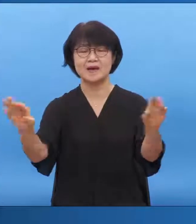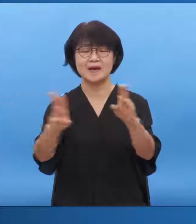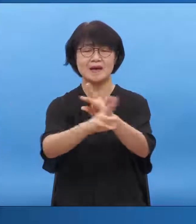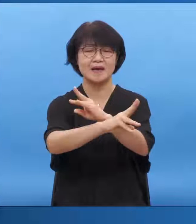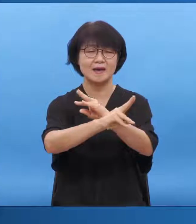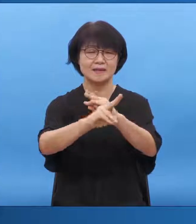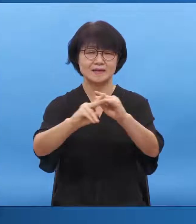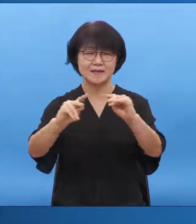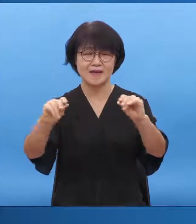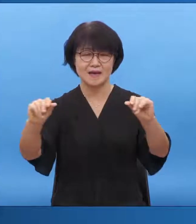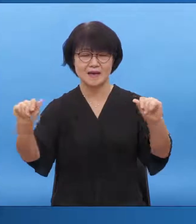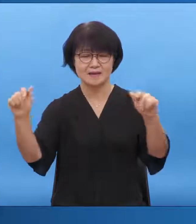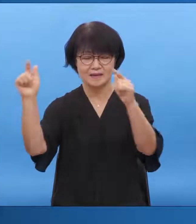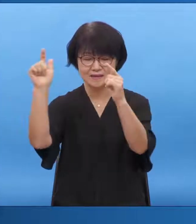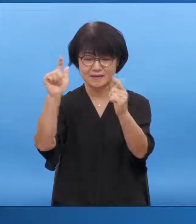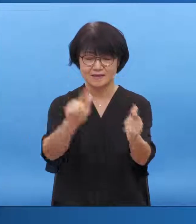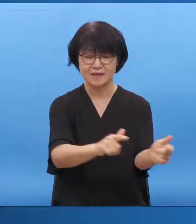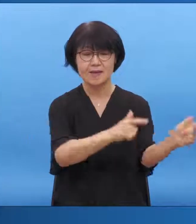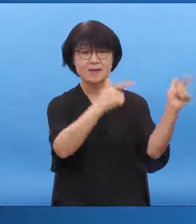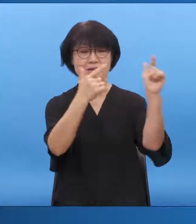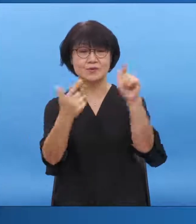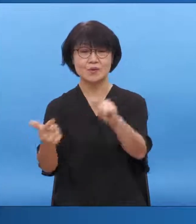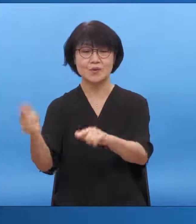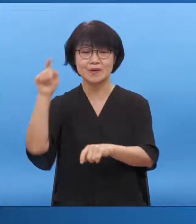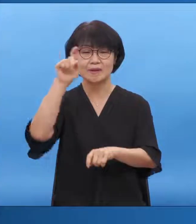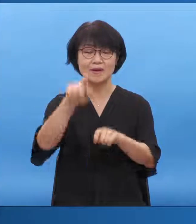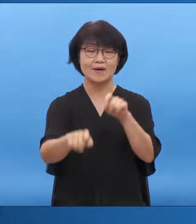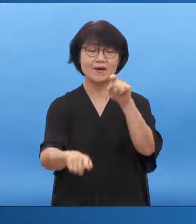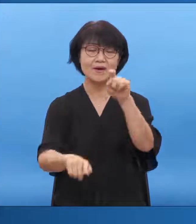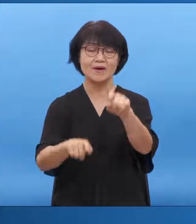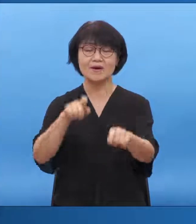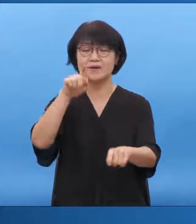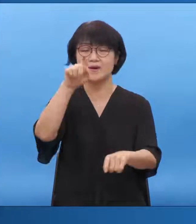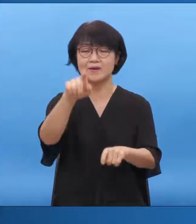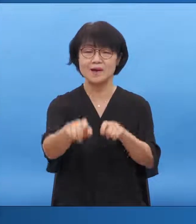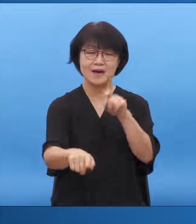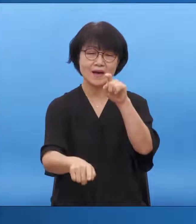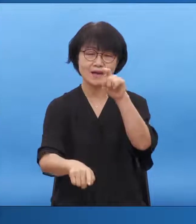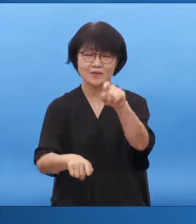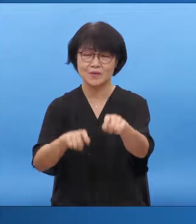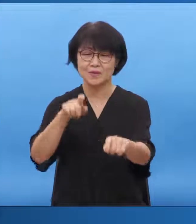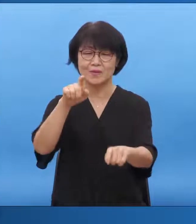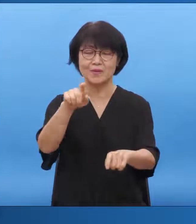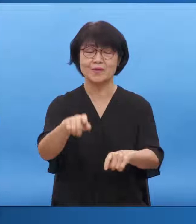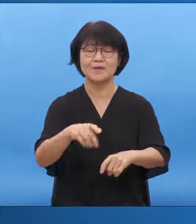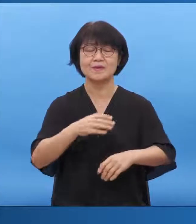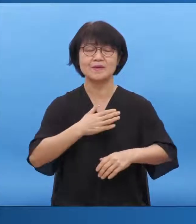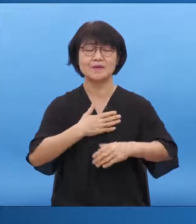메마른 땅을 종일 걸어가